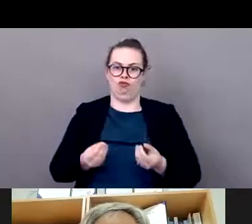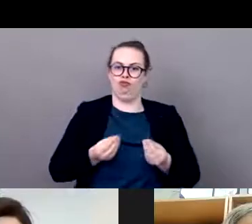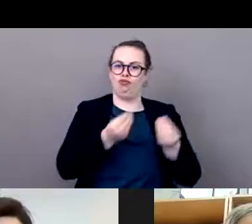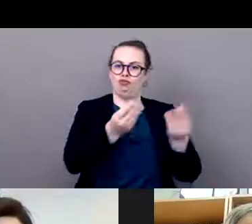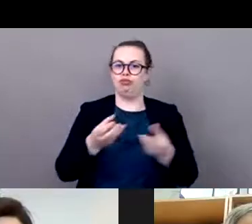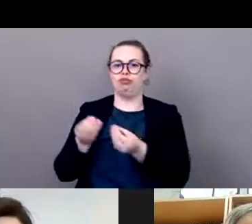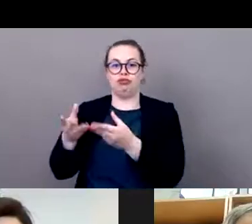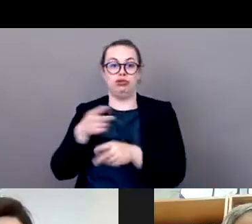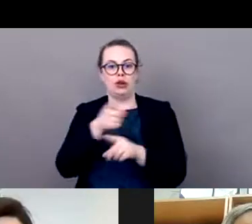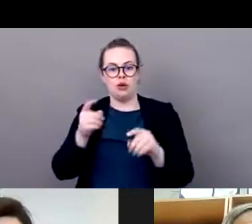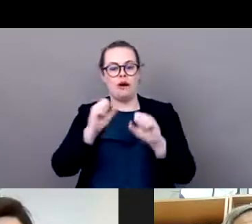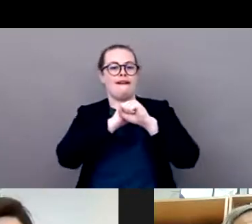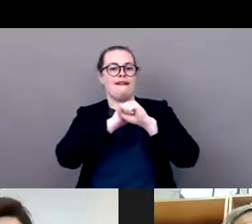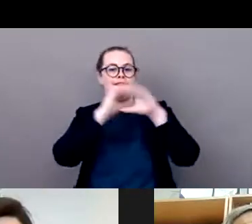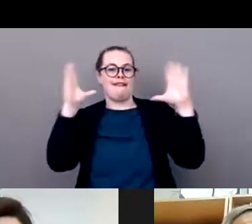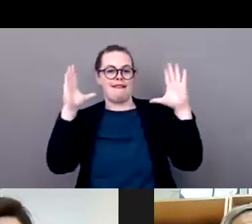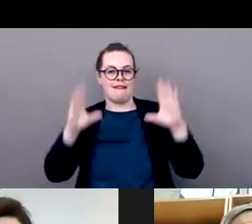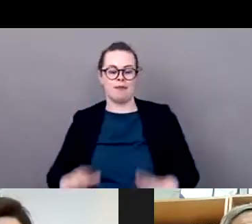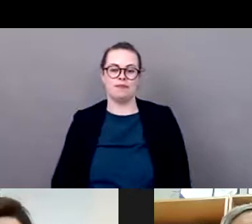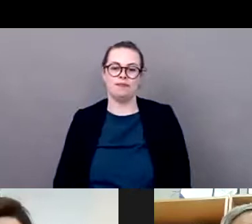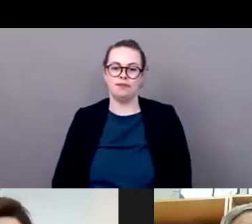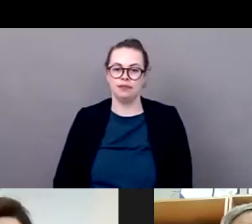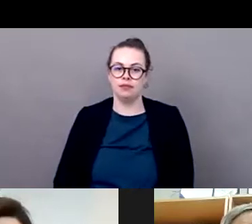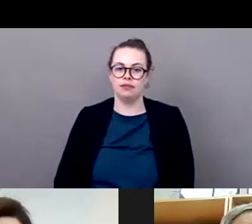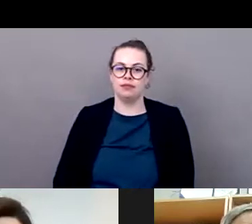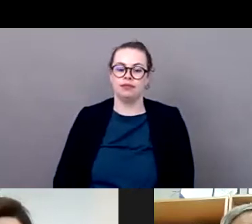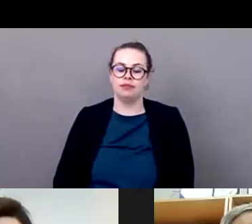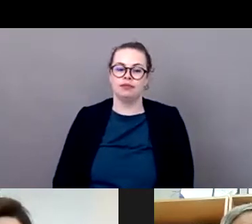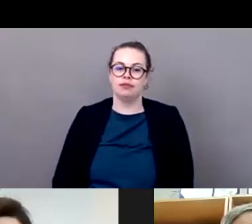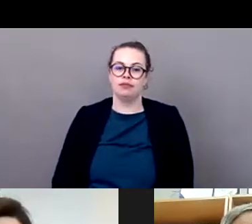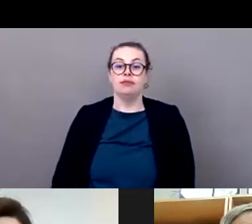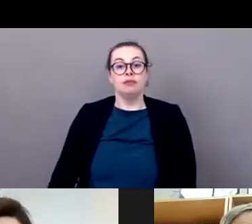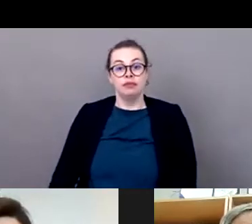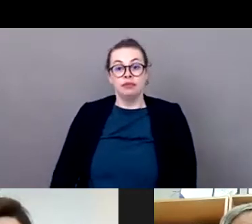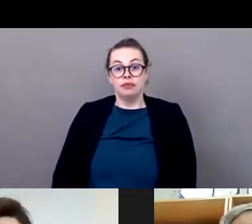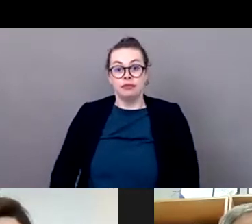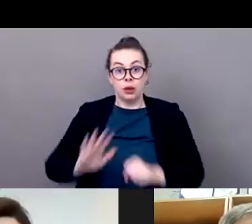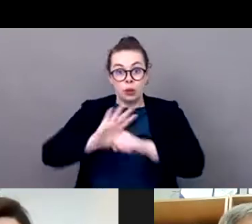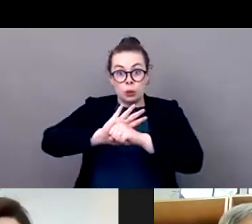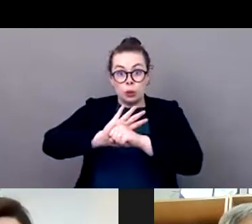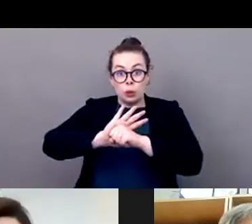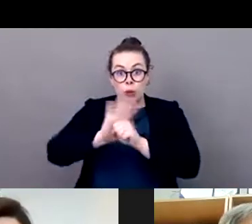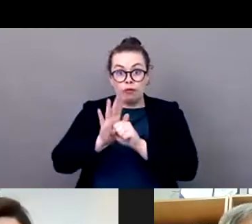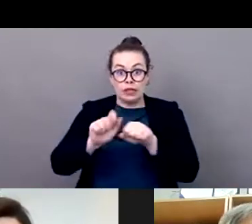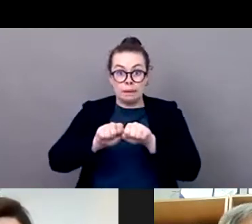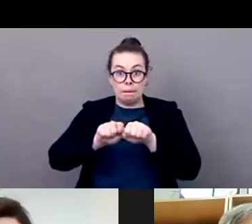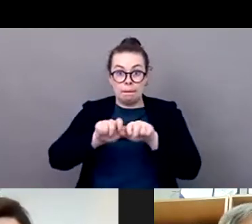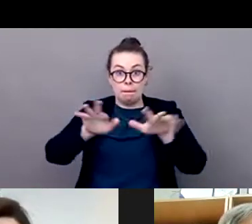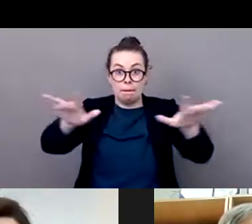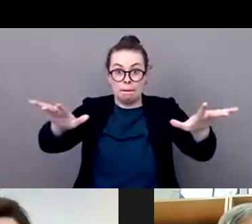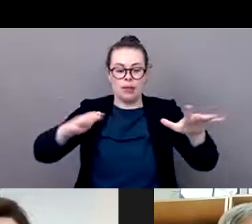les conclusions de 2 études que nous avons menées en tant que partie prenante. Une étude qui concerne